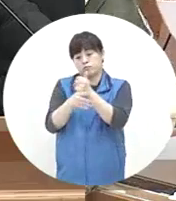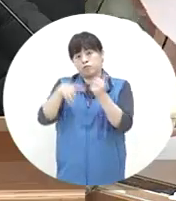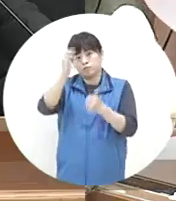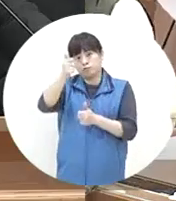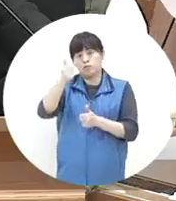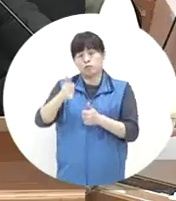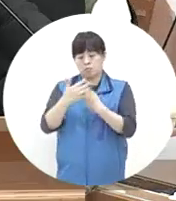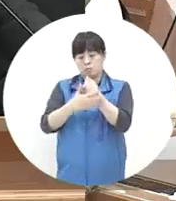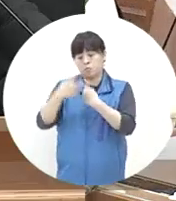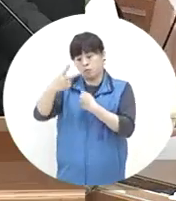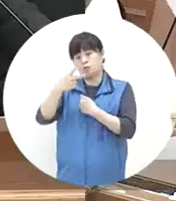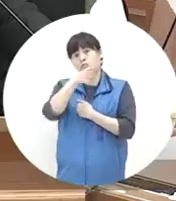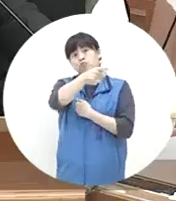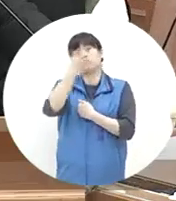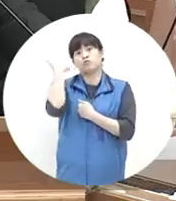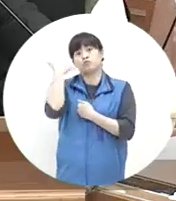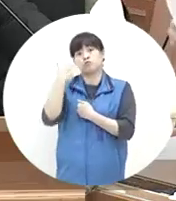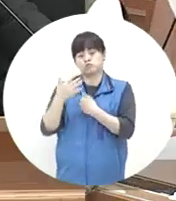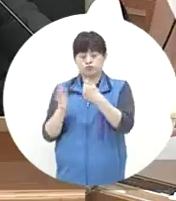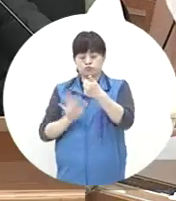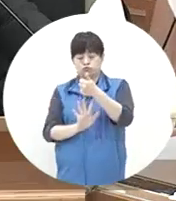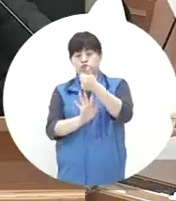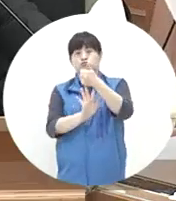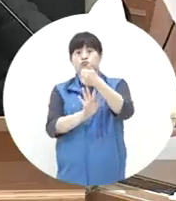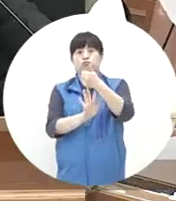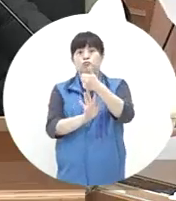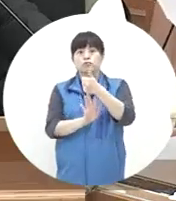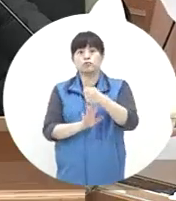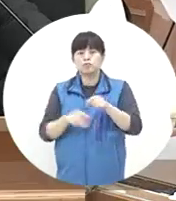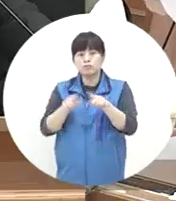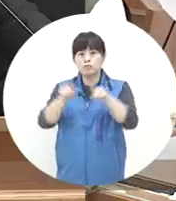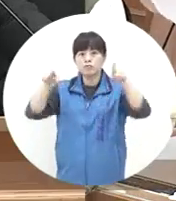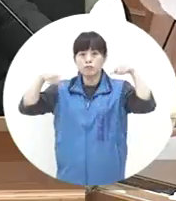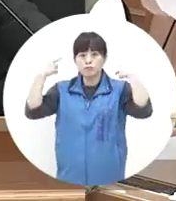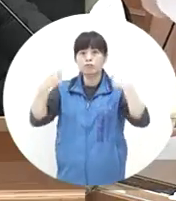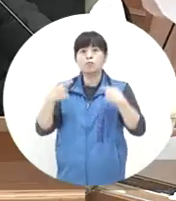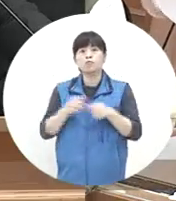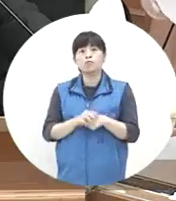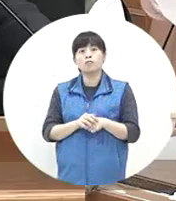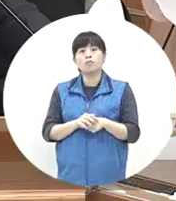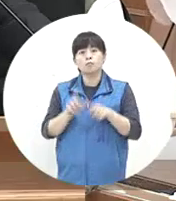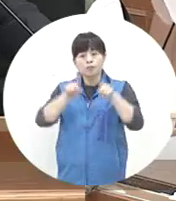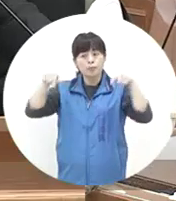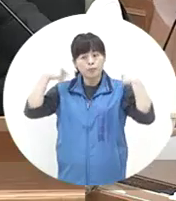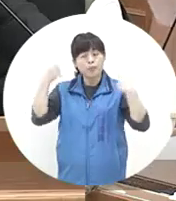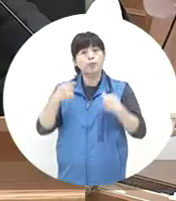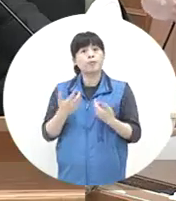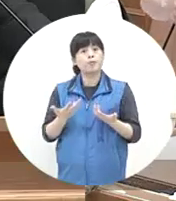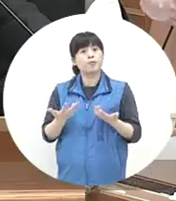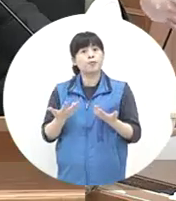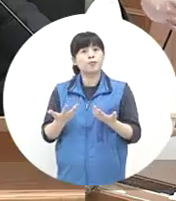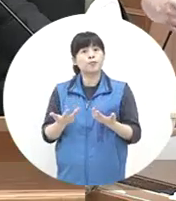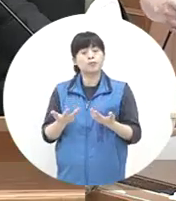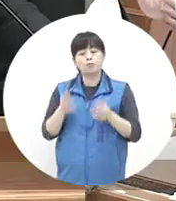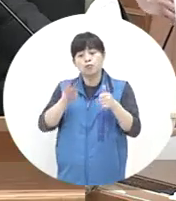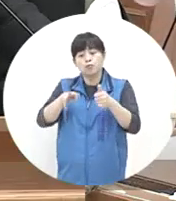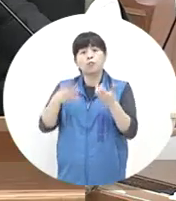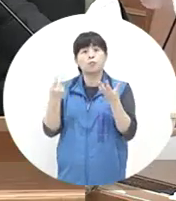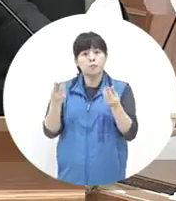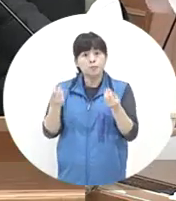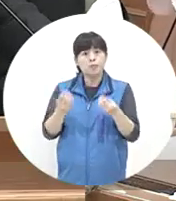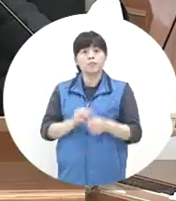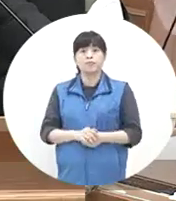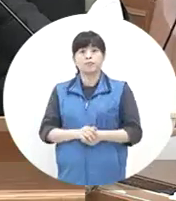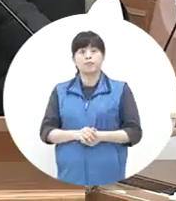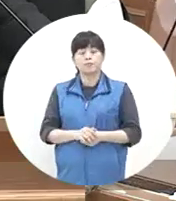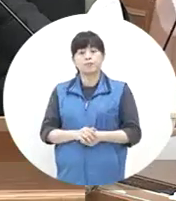保二也是在你以前的范围里。这个平常啊，平常不训练、